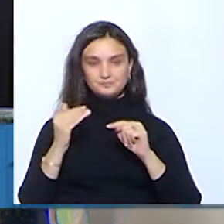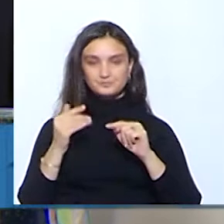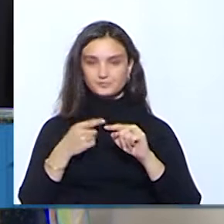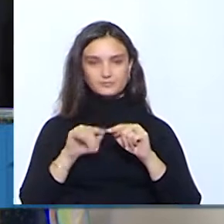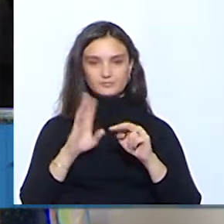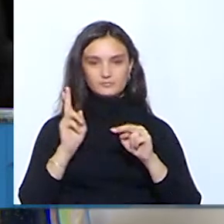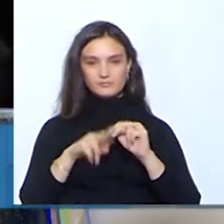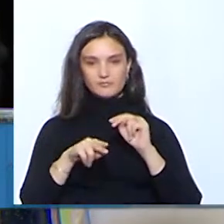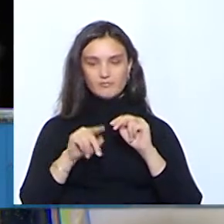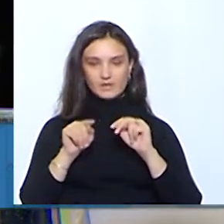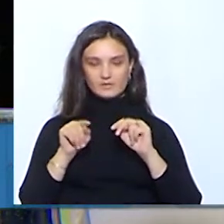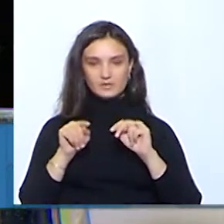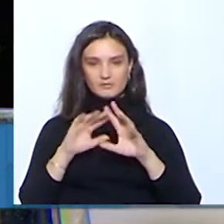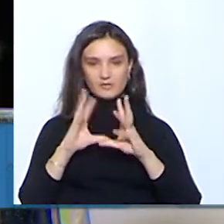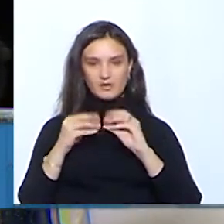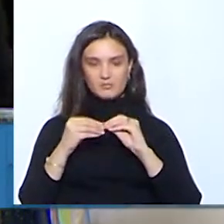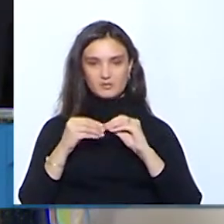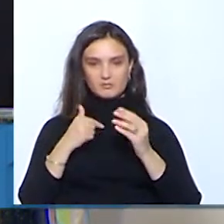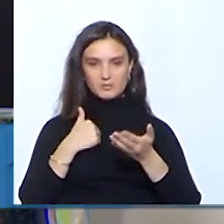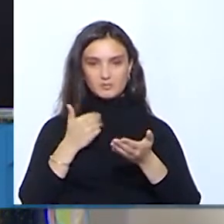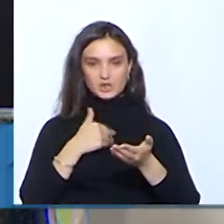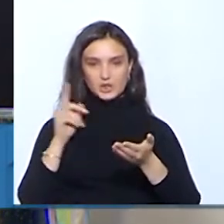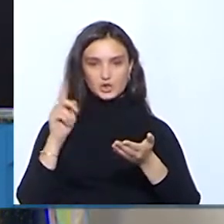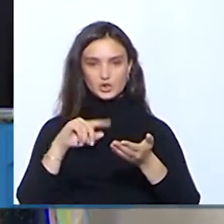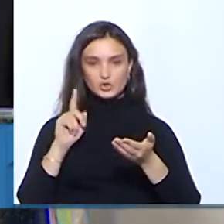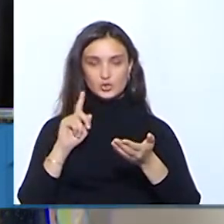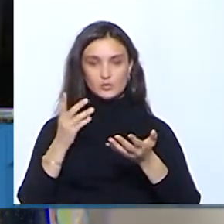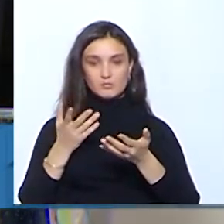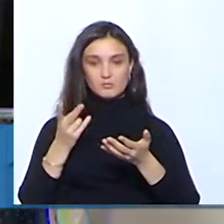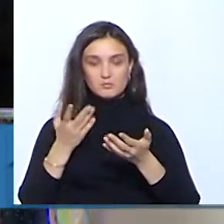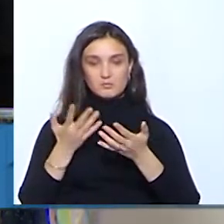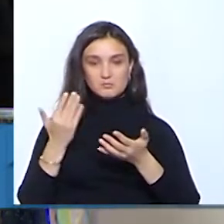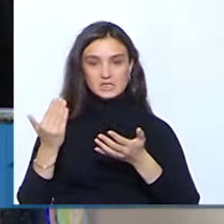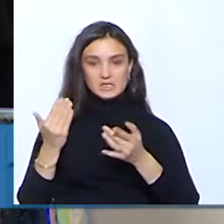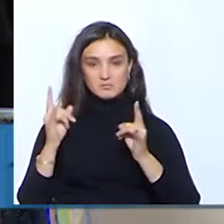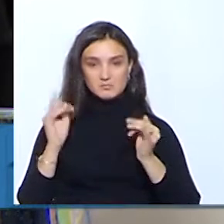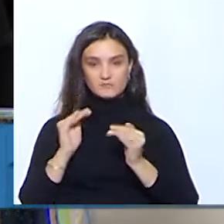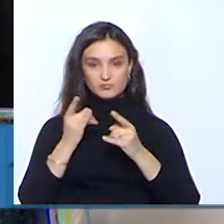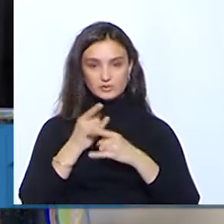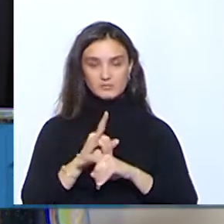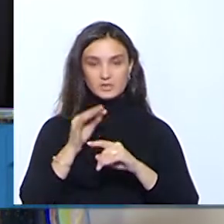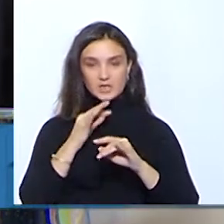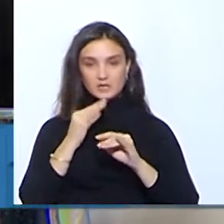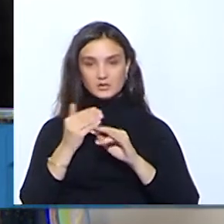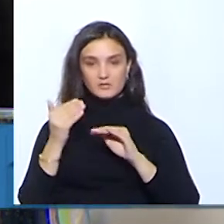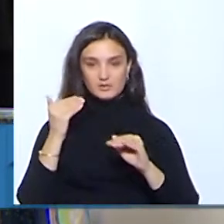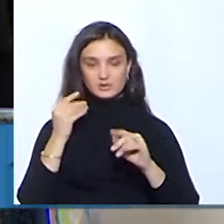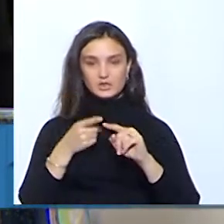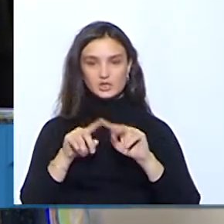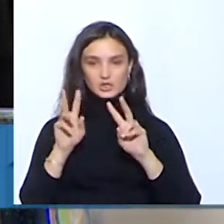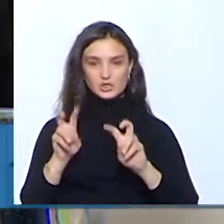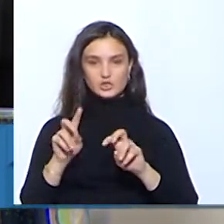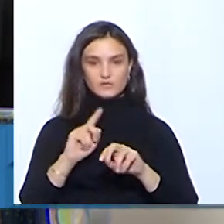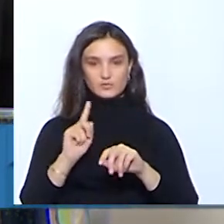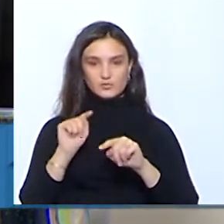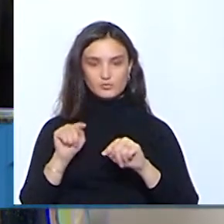არ მთავრდება და არ შემოიფარგლება ყველაფერი. მან უნდა იცოდეს, რომ რადგან მისი ახალშობილი დაიბადა ნაადრევად, ეს ნიშნავს,